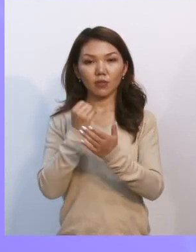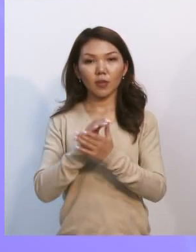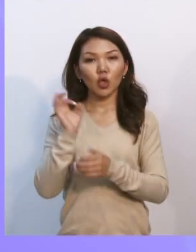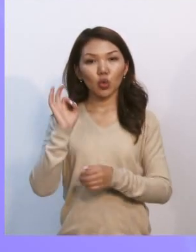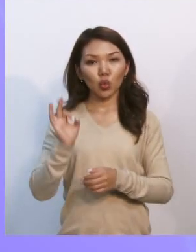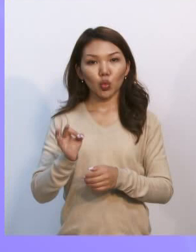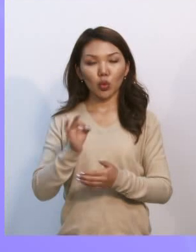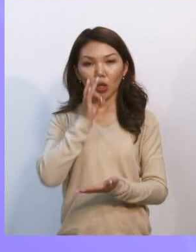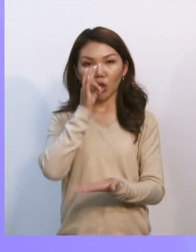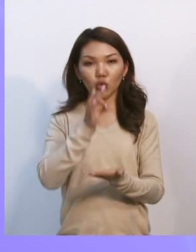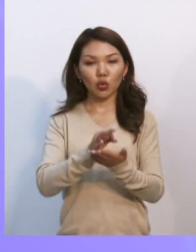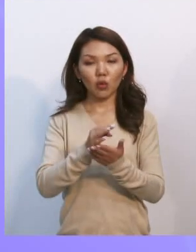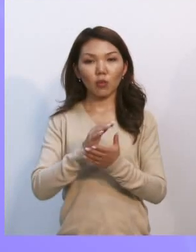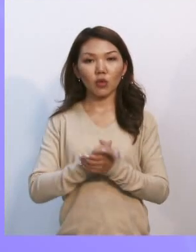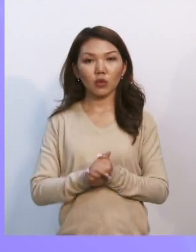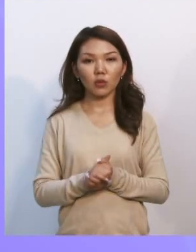Туура жооп болду.